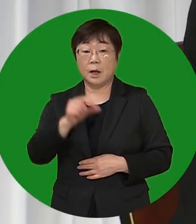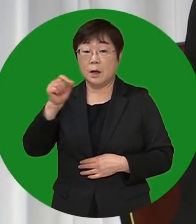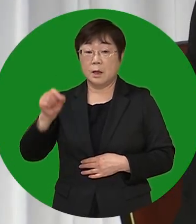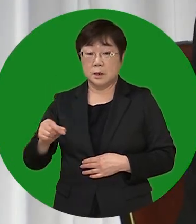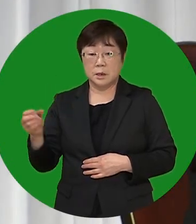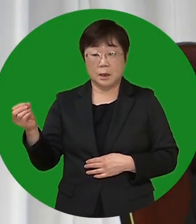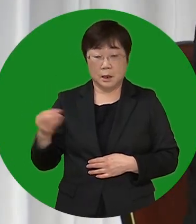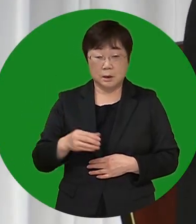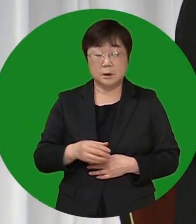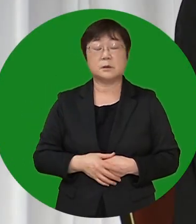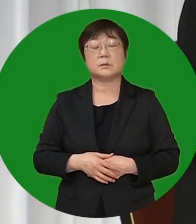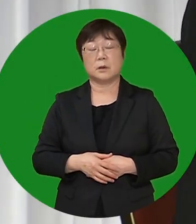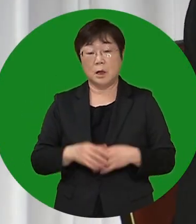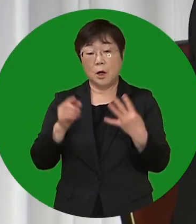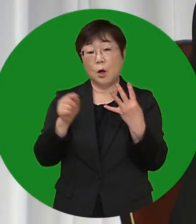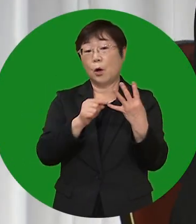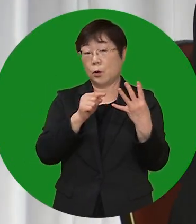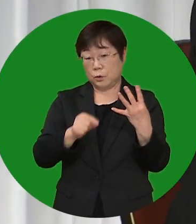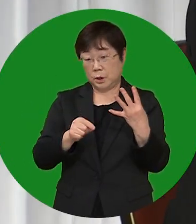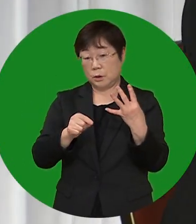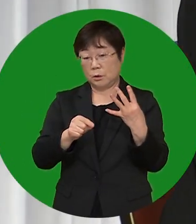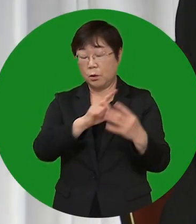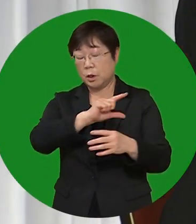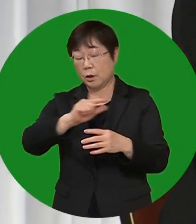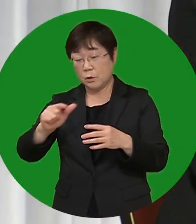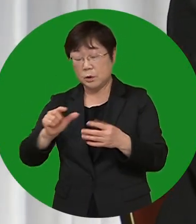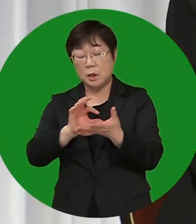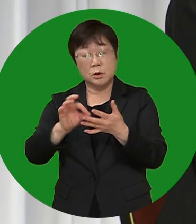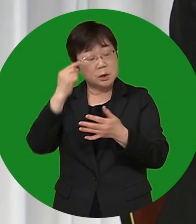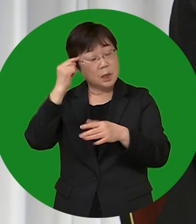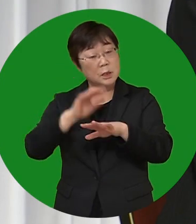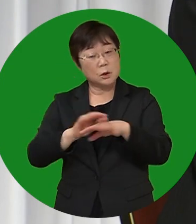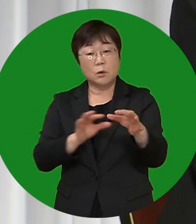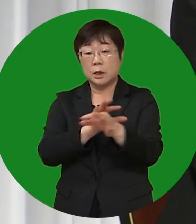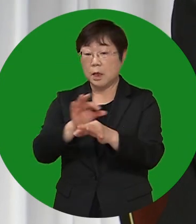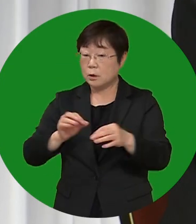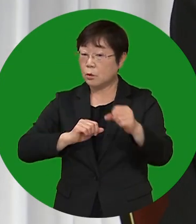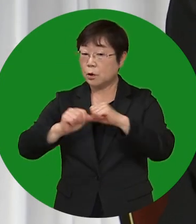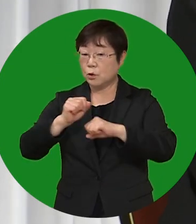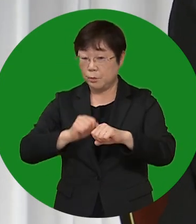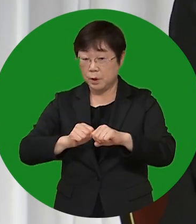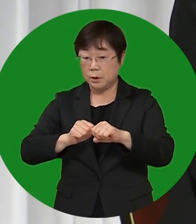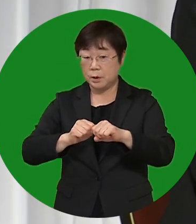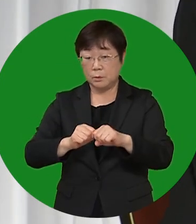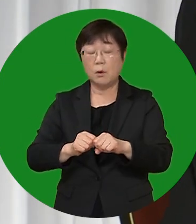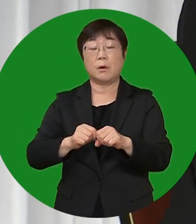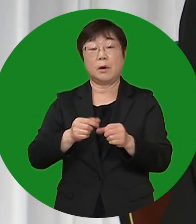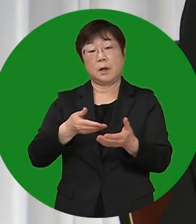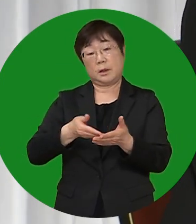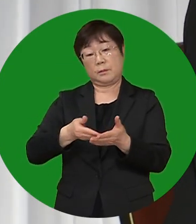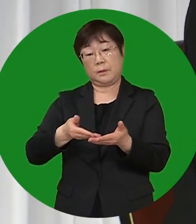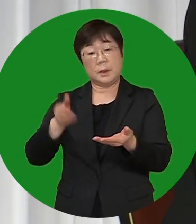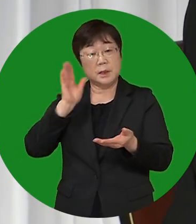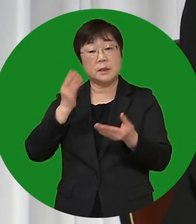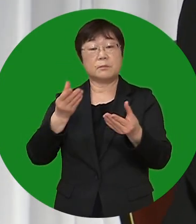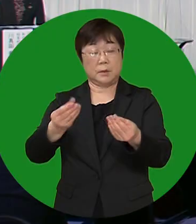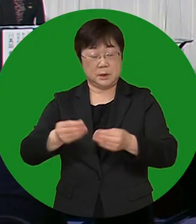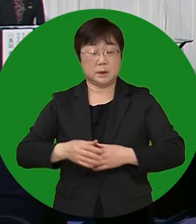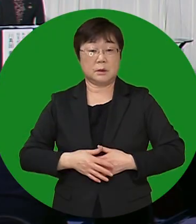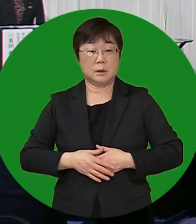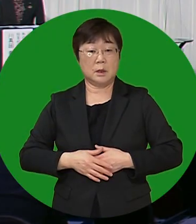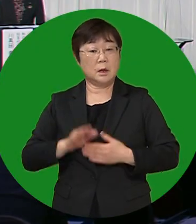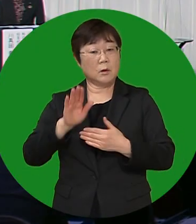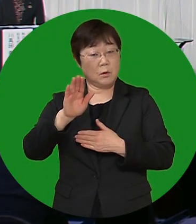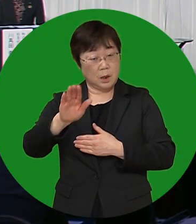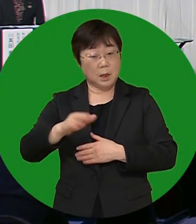これでそれぞれ4社の様々な消費者志向型に関する取り組み今まで配置をしてきたわけでございます